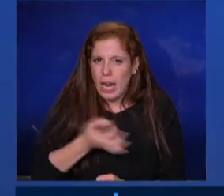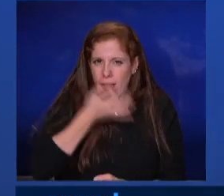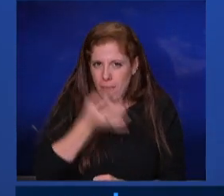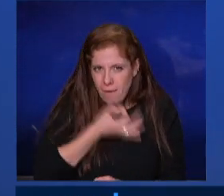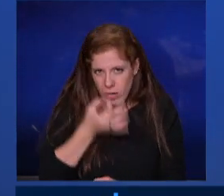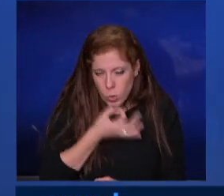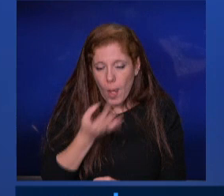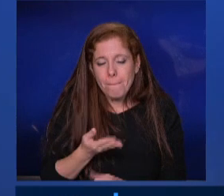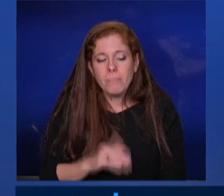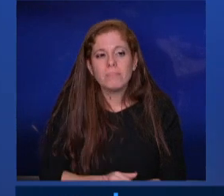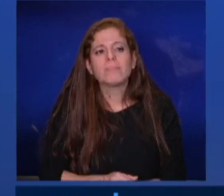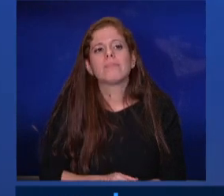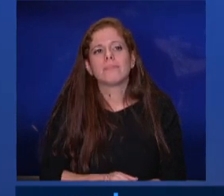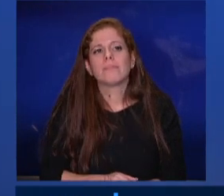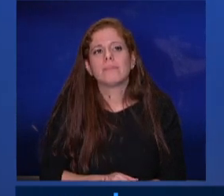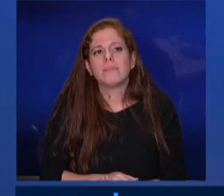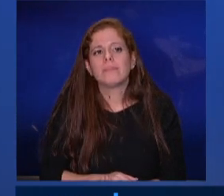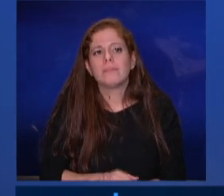اتكلم او اخطب.